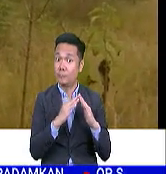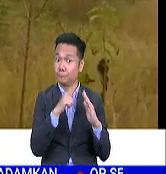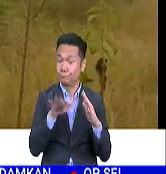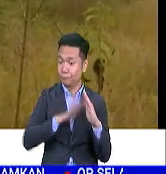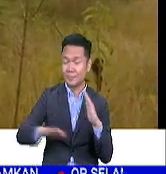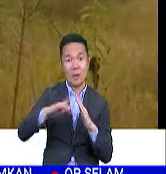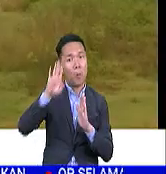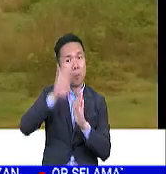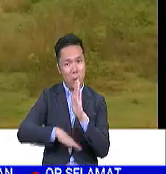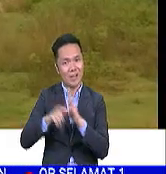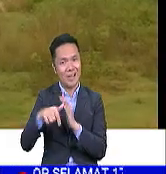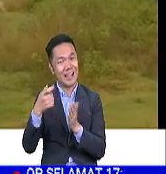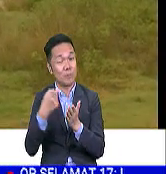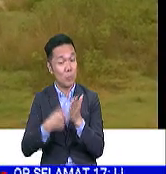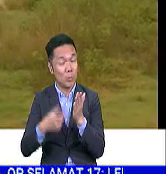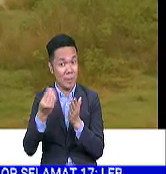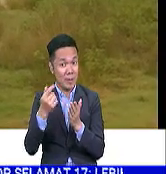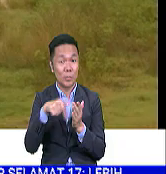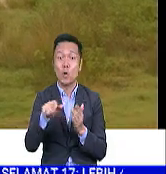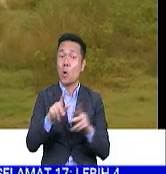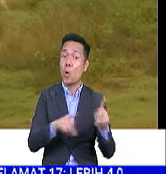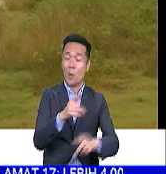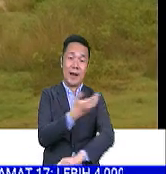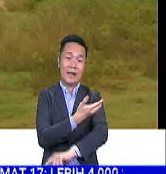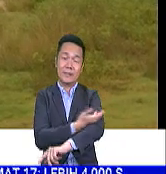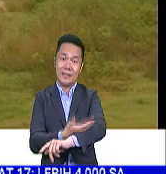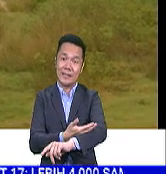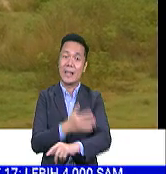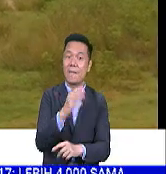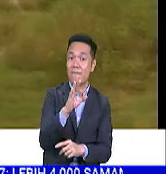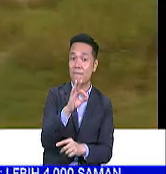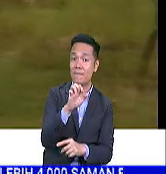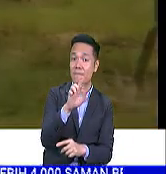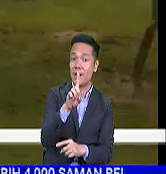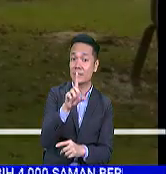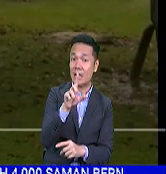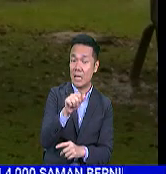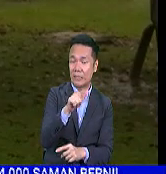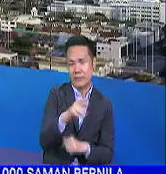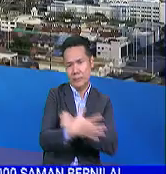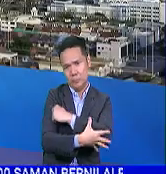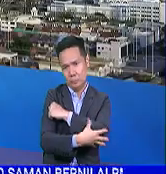diskaun premium tanah disedia khusus untuk anak peneroka yang kurang berkemampuan.